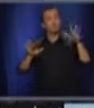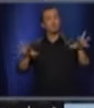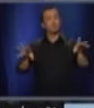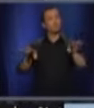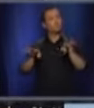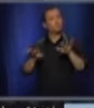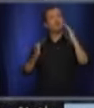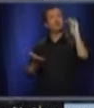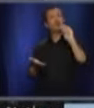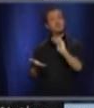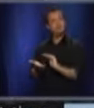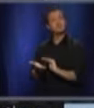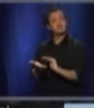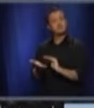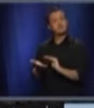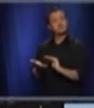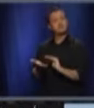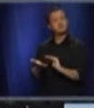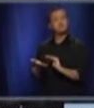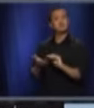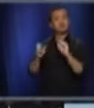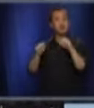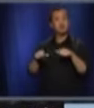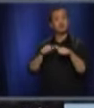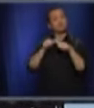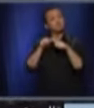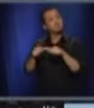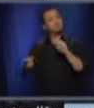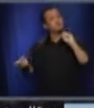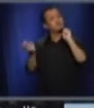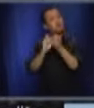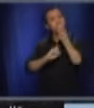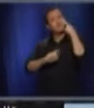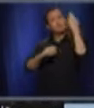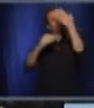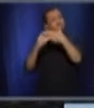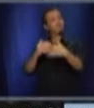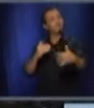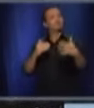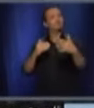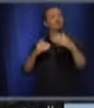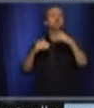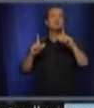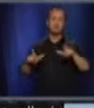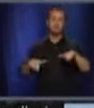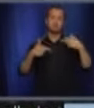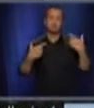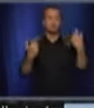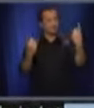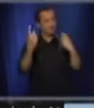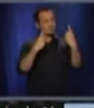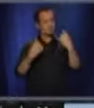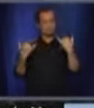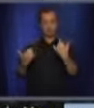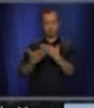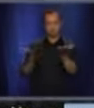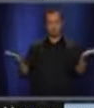allons briser la contagion. Alors, je vous remercie, et maintenant, nous allons répondre aux questions.